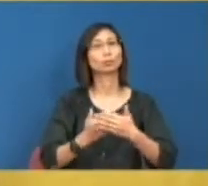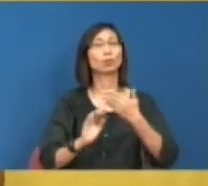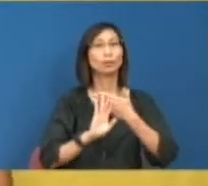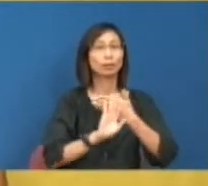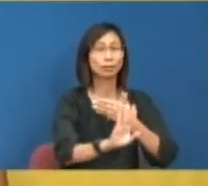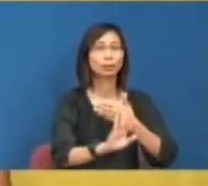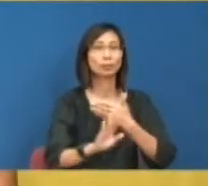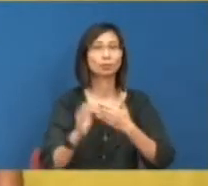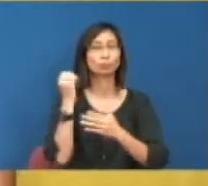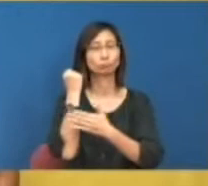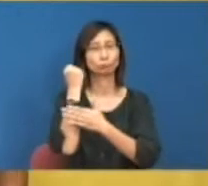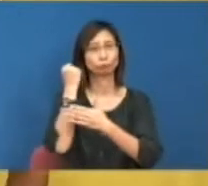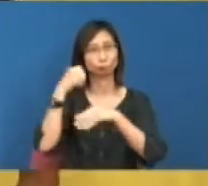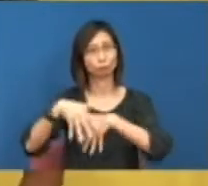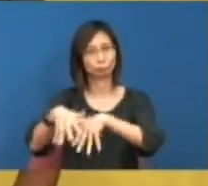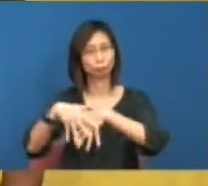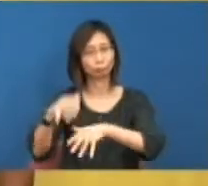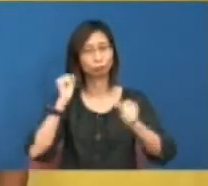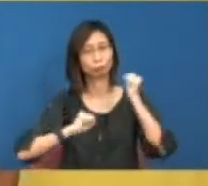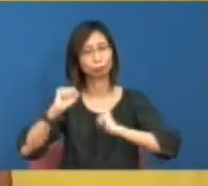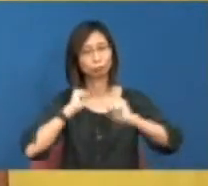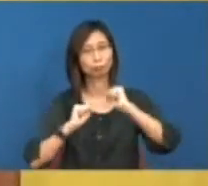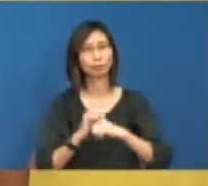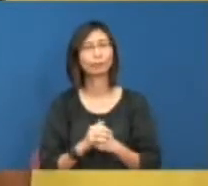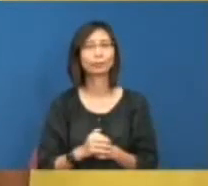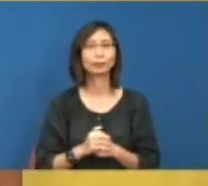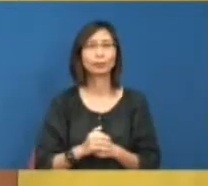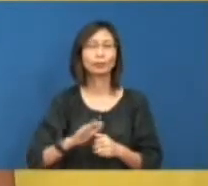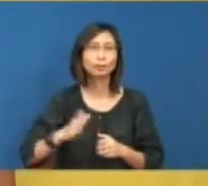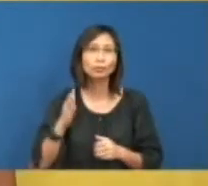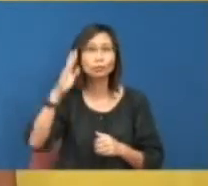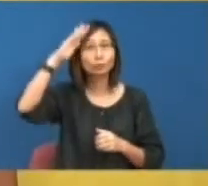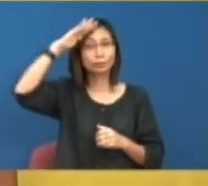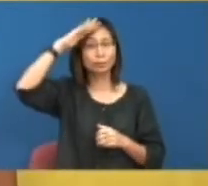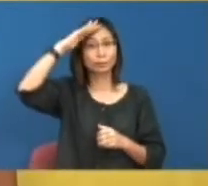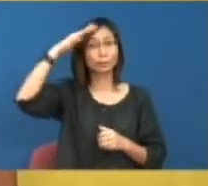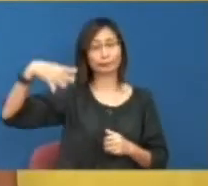法就是這樣。但是這個曾偉雄的講法就顯然是、